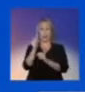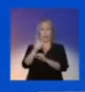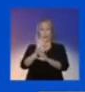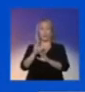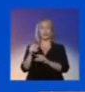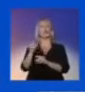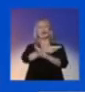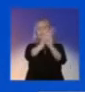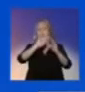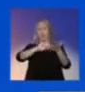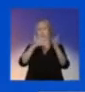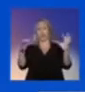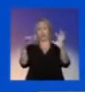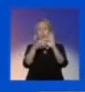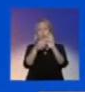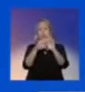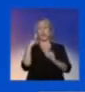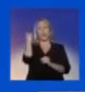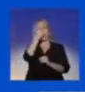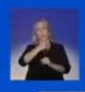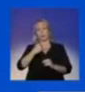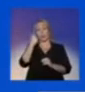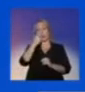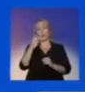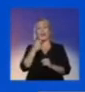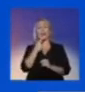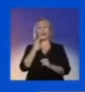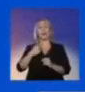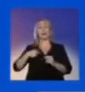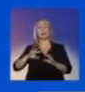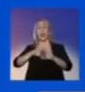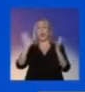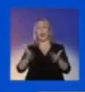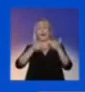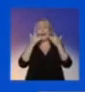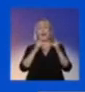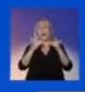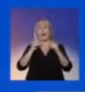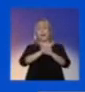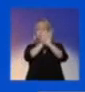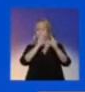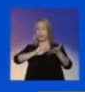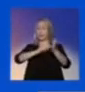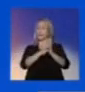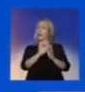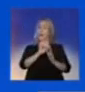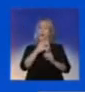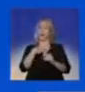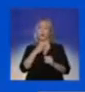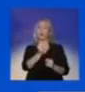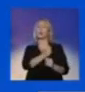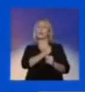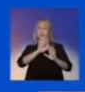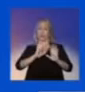καταλάβουν οι παίκτες που δραστηριοποιούνται στην ενέργεια. Η αναφορά του